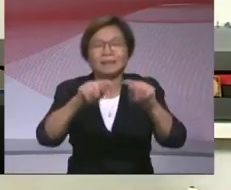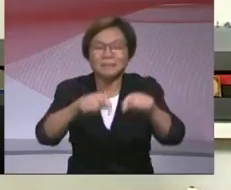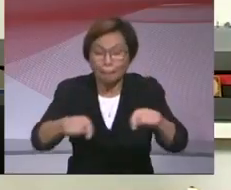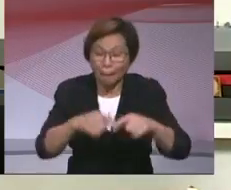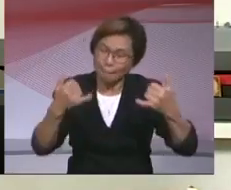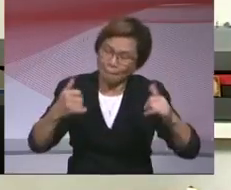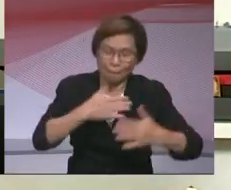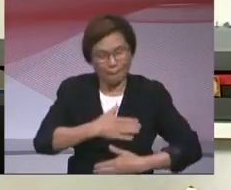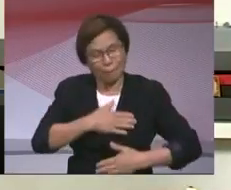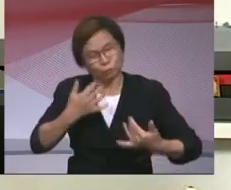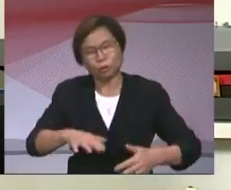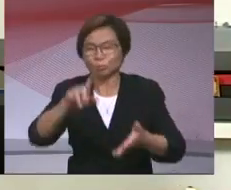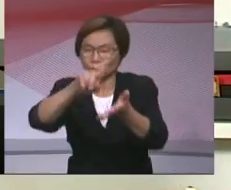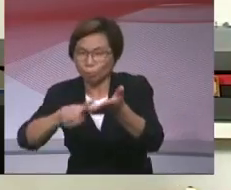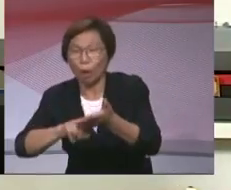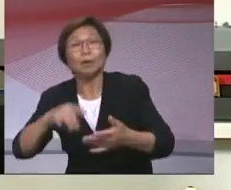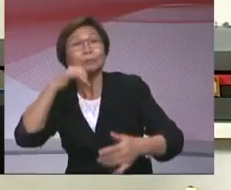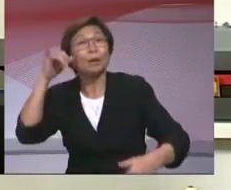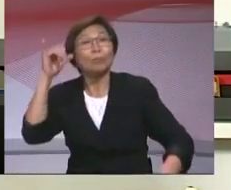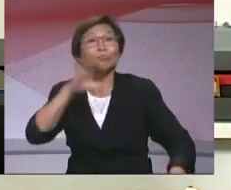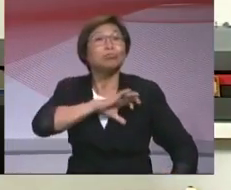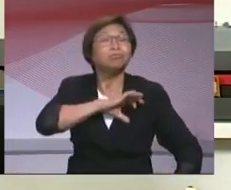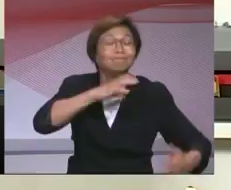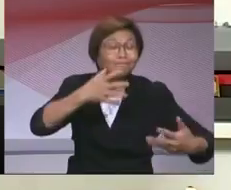Semalam PDRM telah menahan seramai